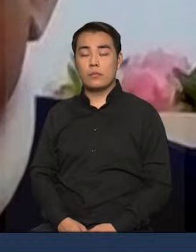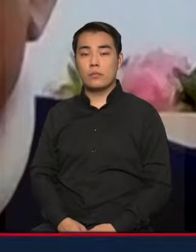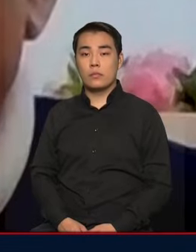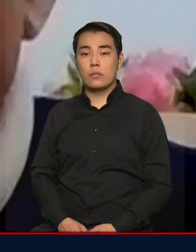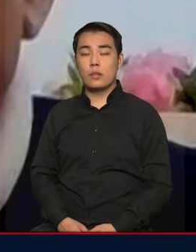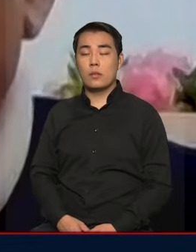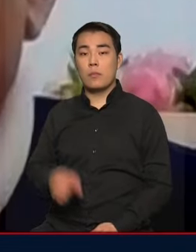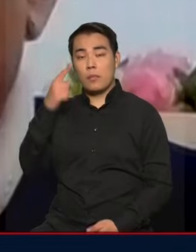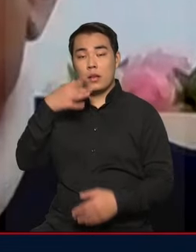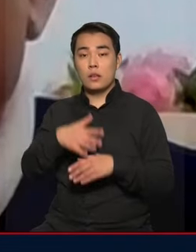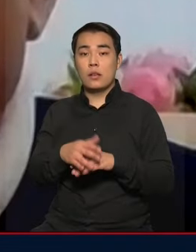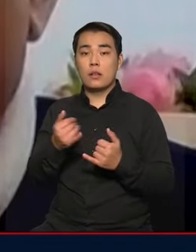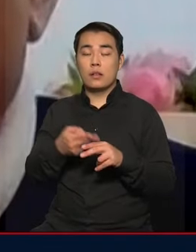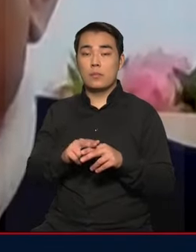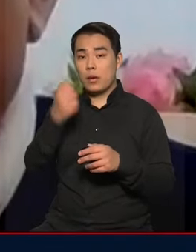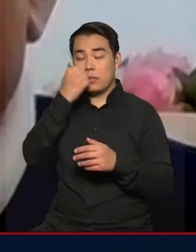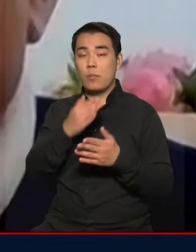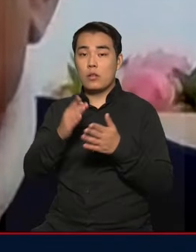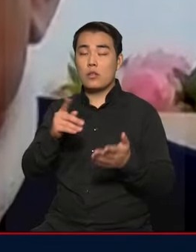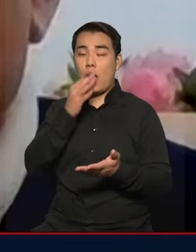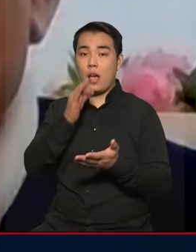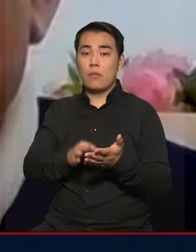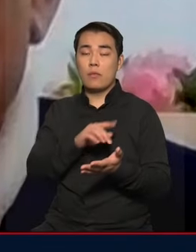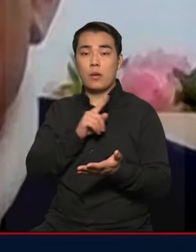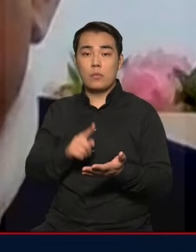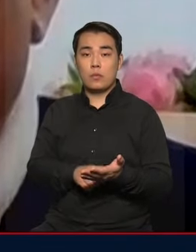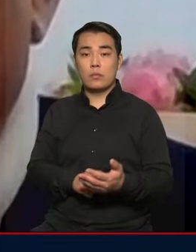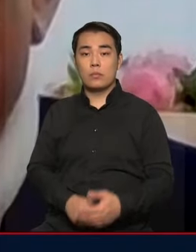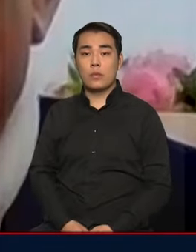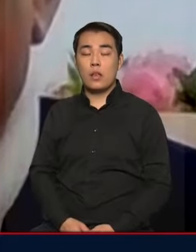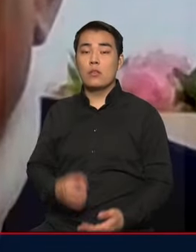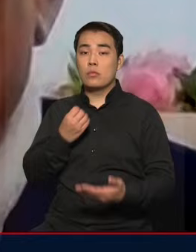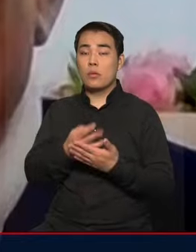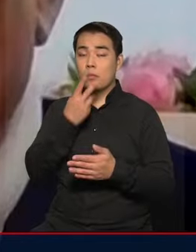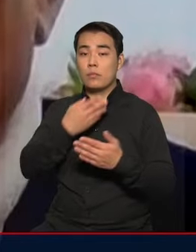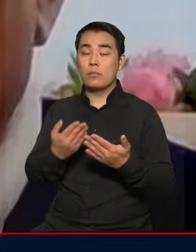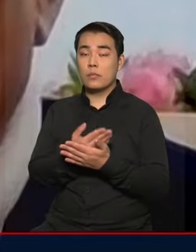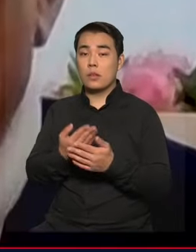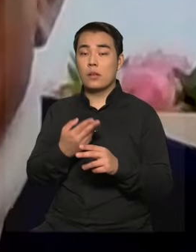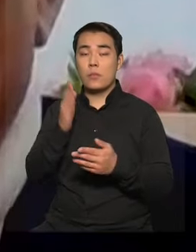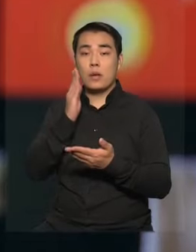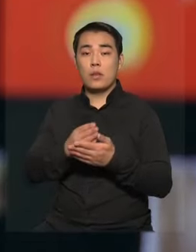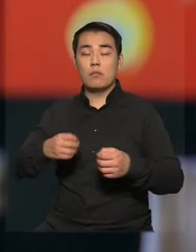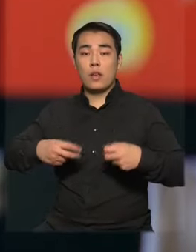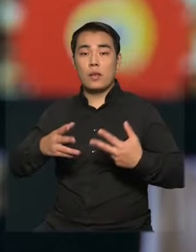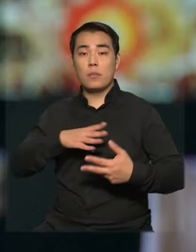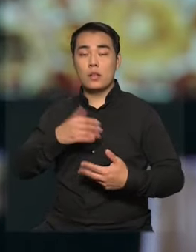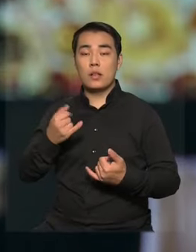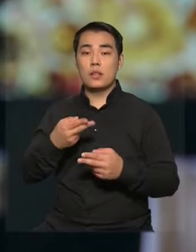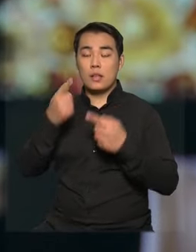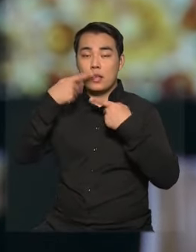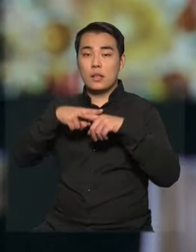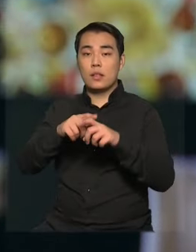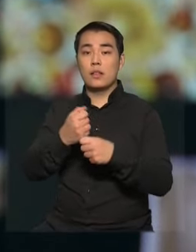балдық. Түсінікті. Таңатхан Досқараұлы, көп рахмет сізге, сұрақтарымызға жауап бергеніңізге. Құрметті көрермен, бізбен бірге тікелей байланысқа шыққан техника